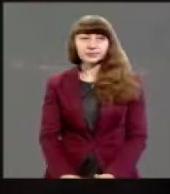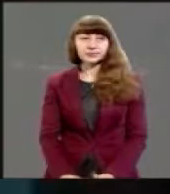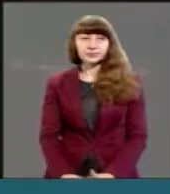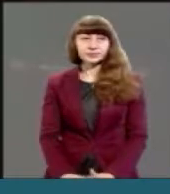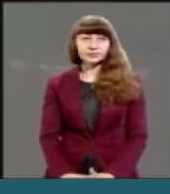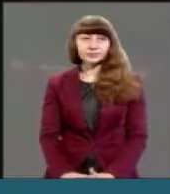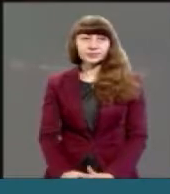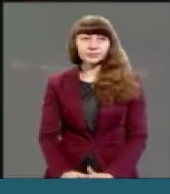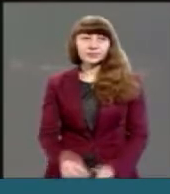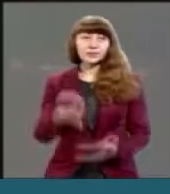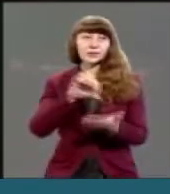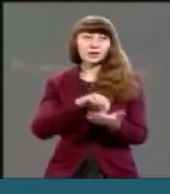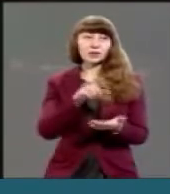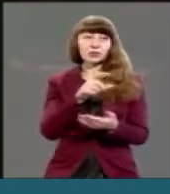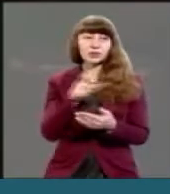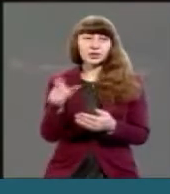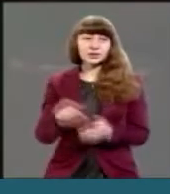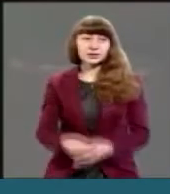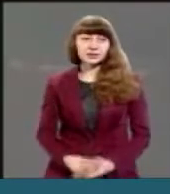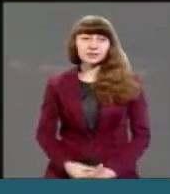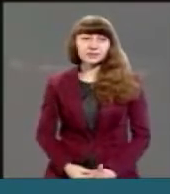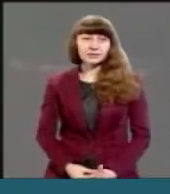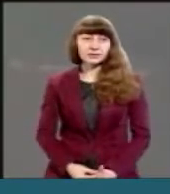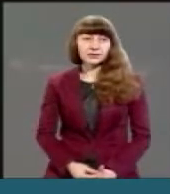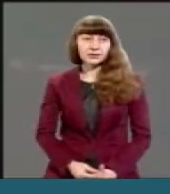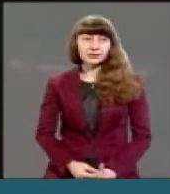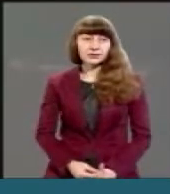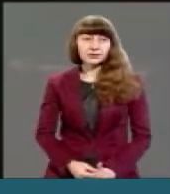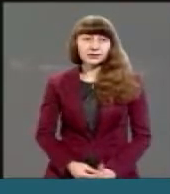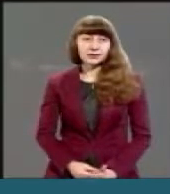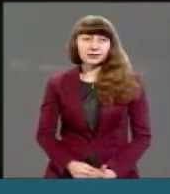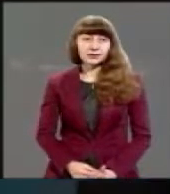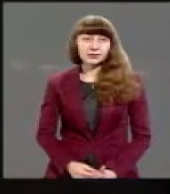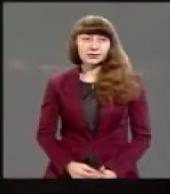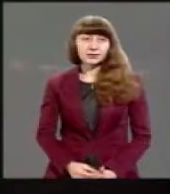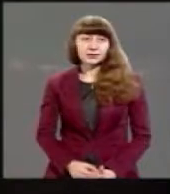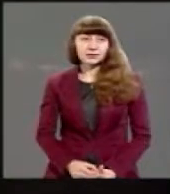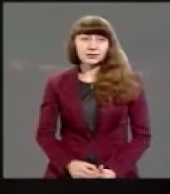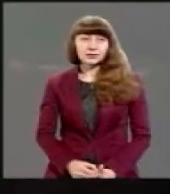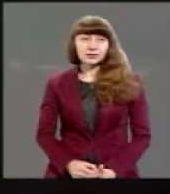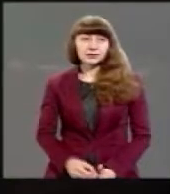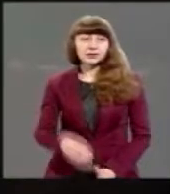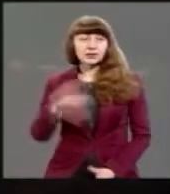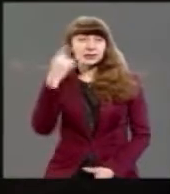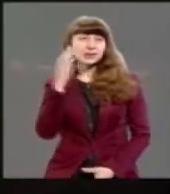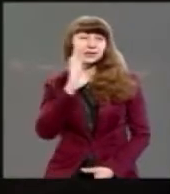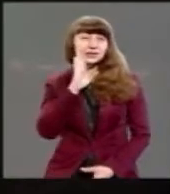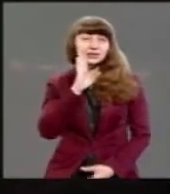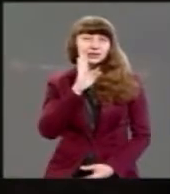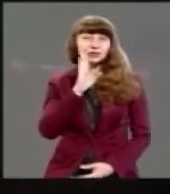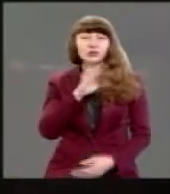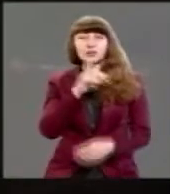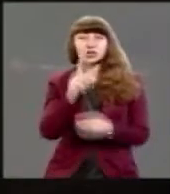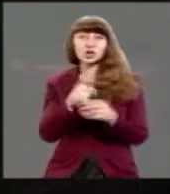Қазақтың жігіті сегіз қырлы бір сырлы болу керек болса, қыздары инабатты, қолдарынан бал тамған шебер болу керек. Сайысқа дәл